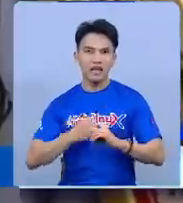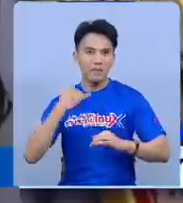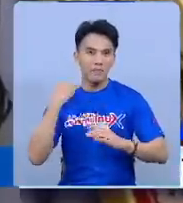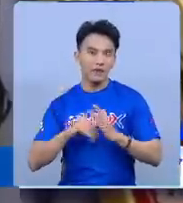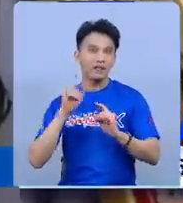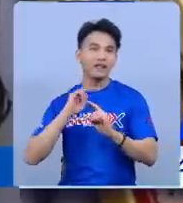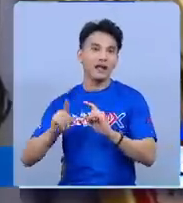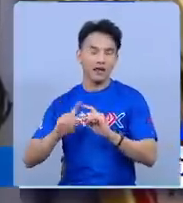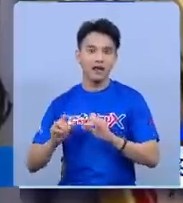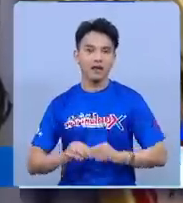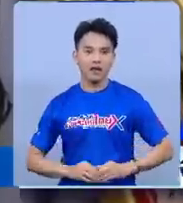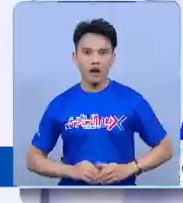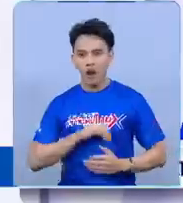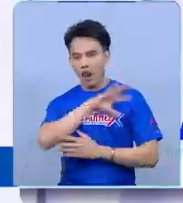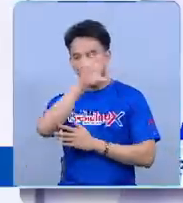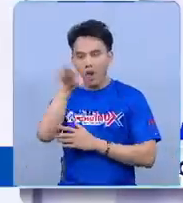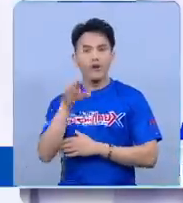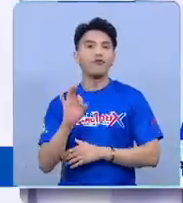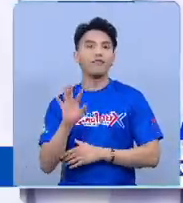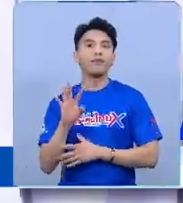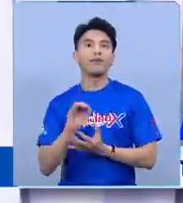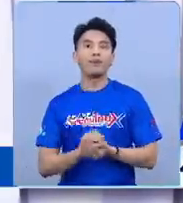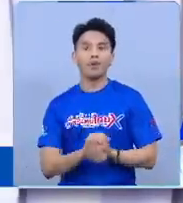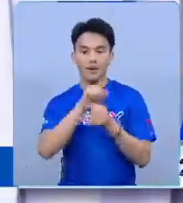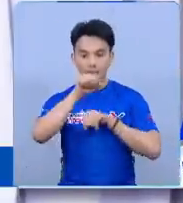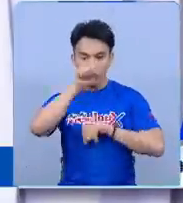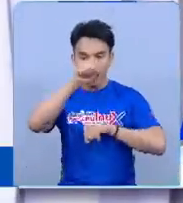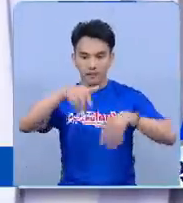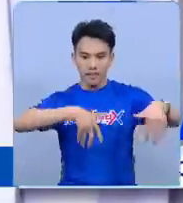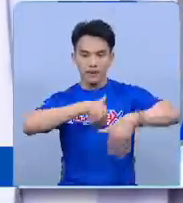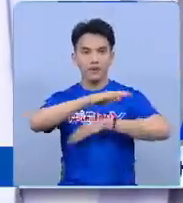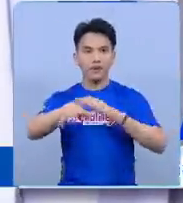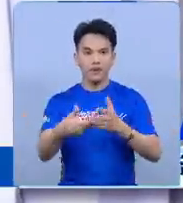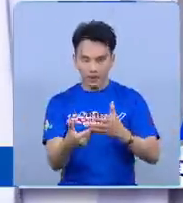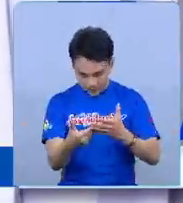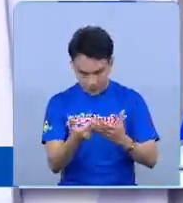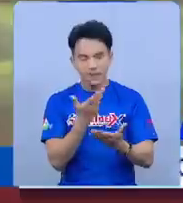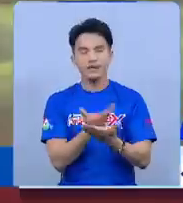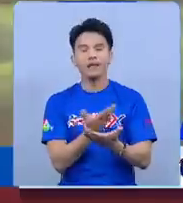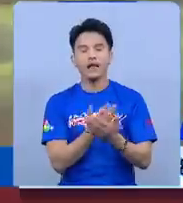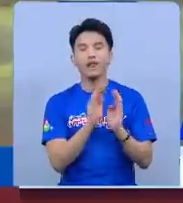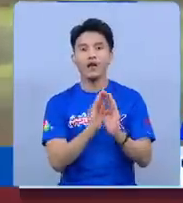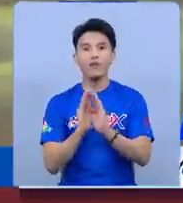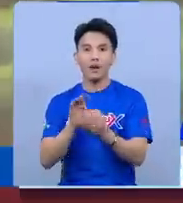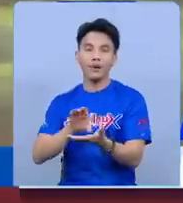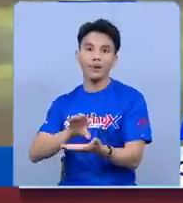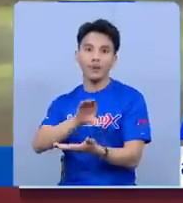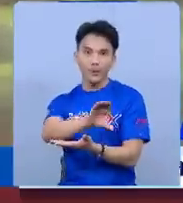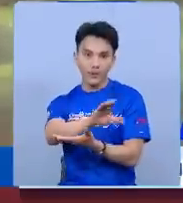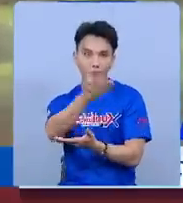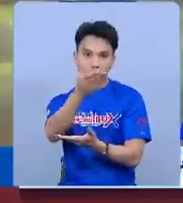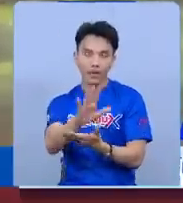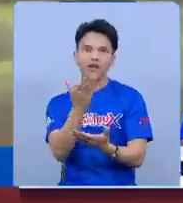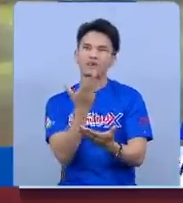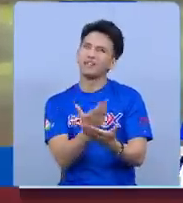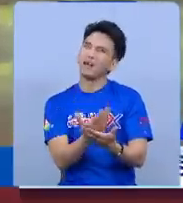างวาระหลอกลวงผ่าน Facebook ประกาศให้ประชาชนมาร่วมออมเงินหรือร่วมลงทุนแลกกับผลตอบแทนม